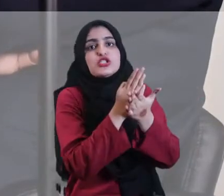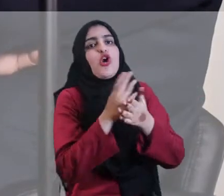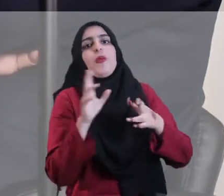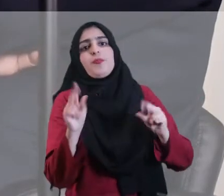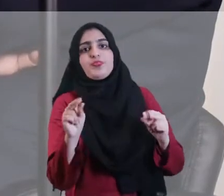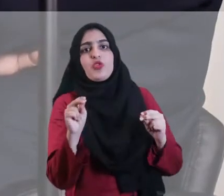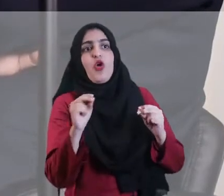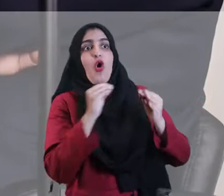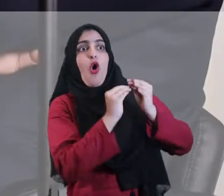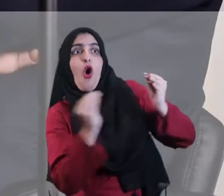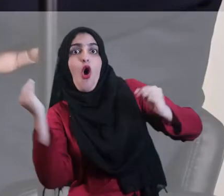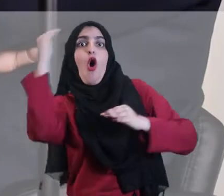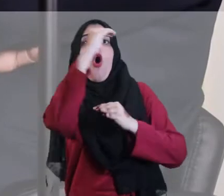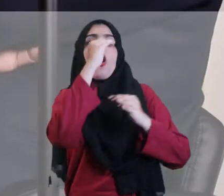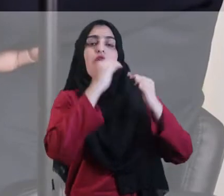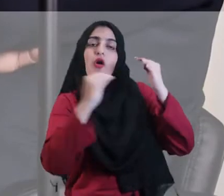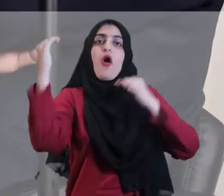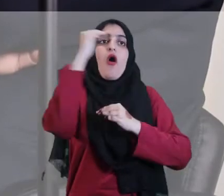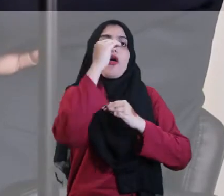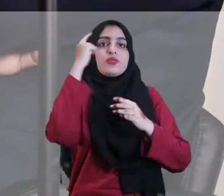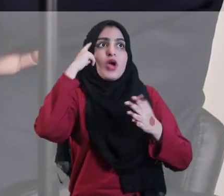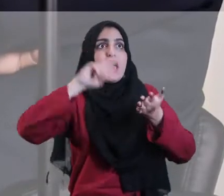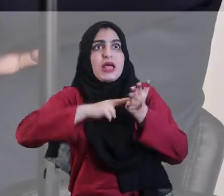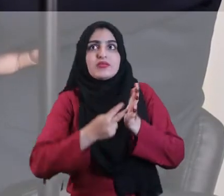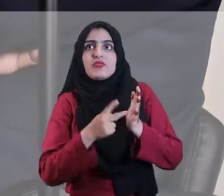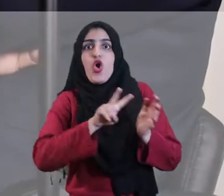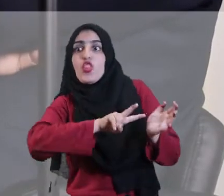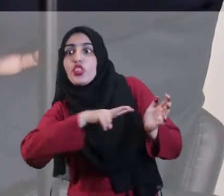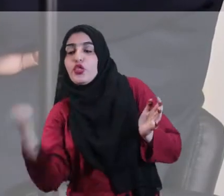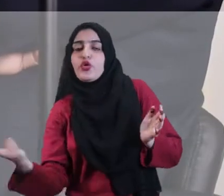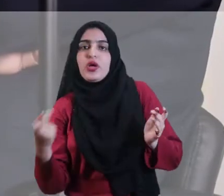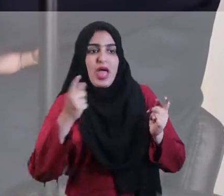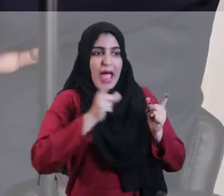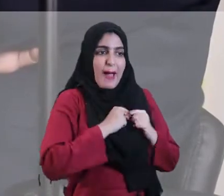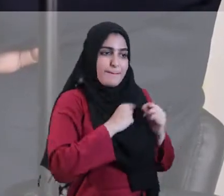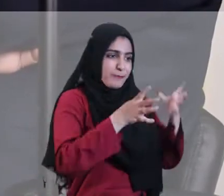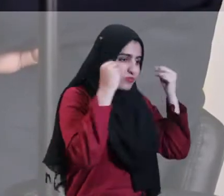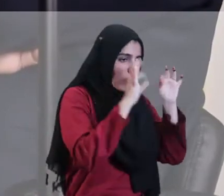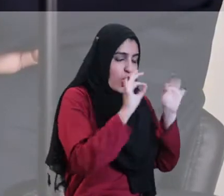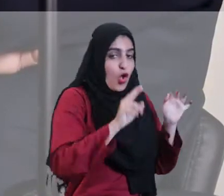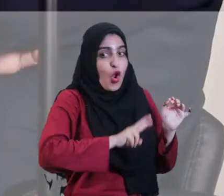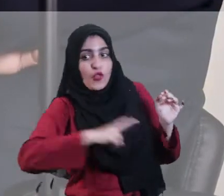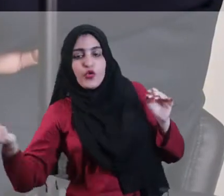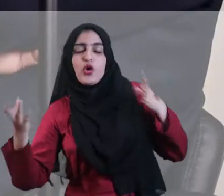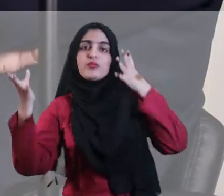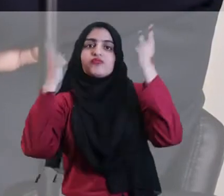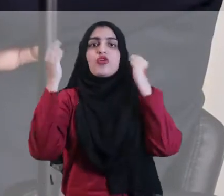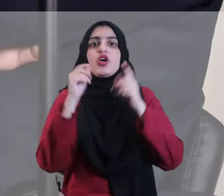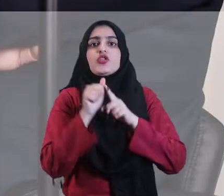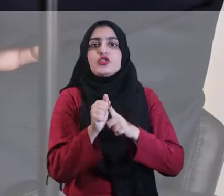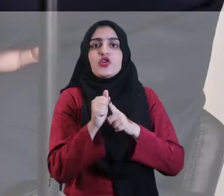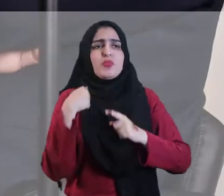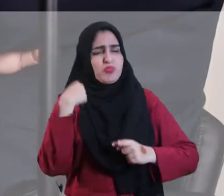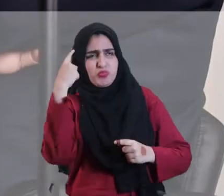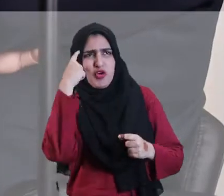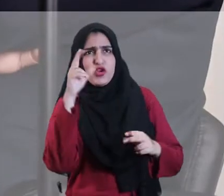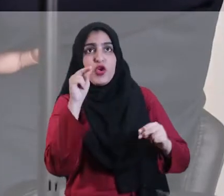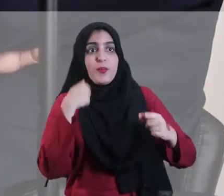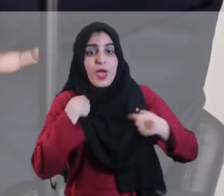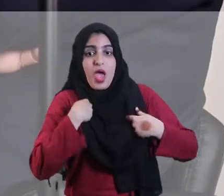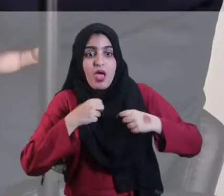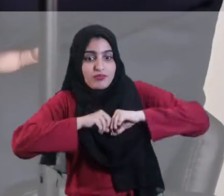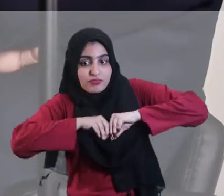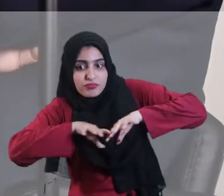टिप्स assistant एक्सपेरिमेंट के नवेल कंप्लीशन एंड इट्स सोनू आई डोंट थिंग फॉर वॉचिंग दिस इज माय फेवरेट